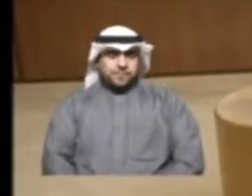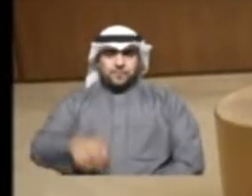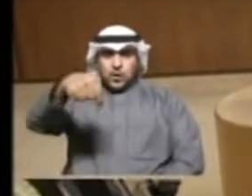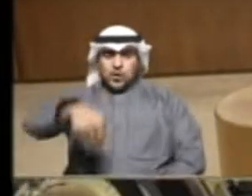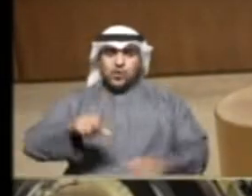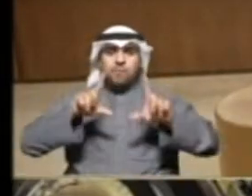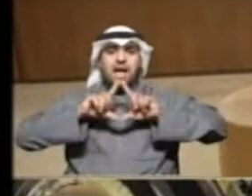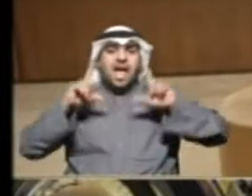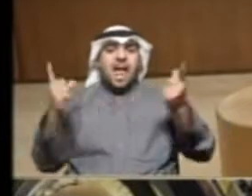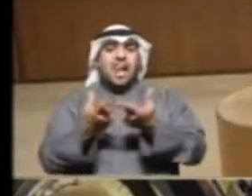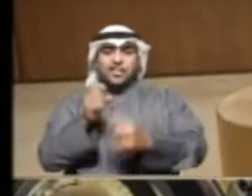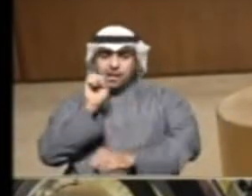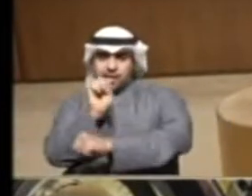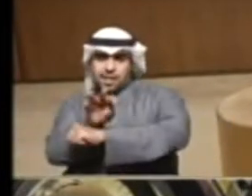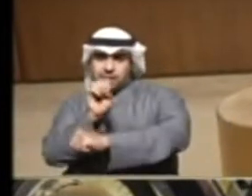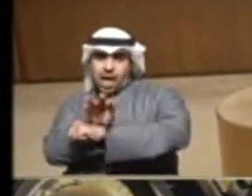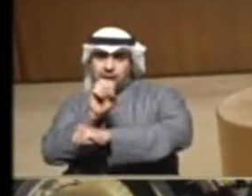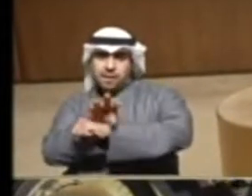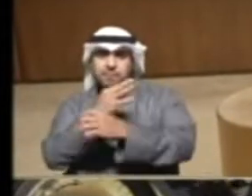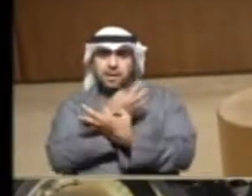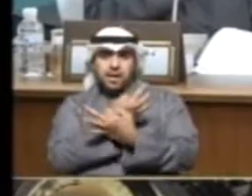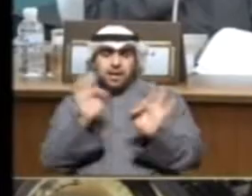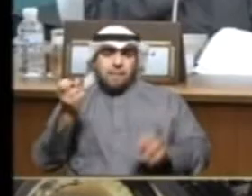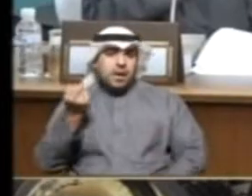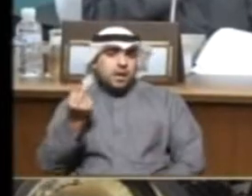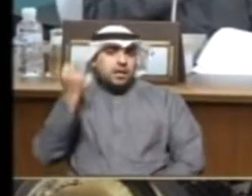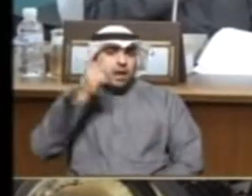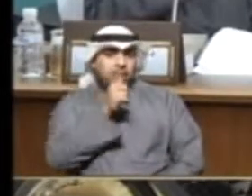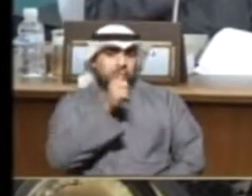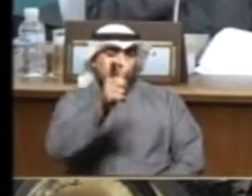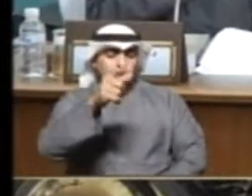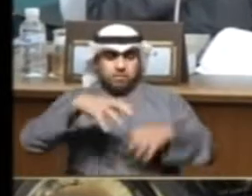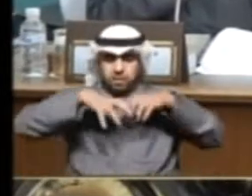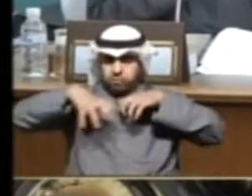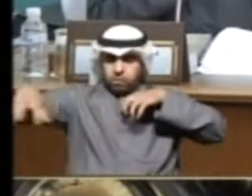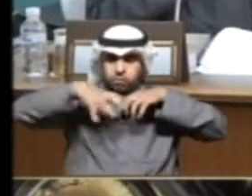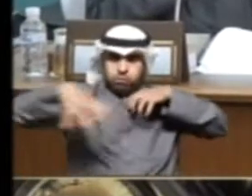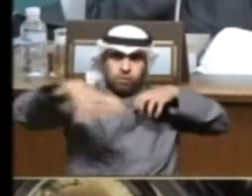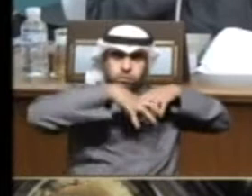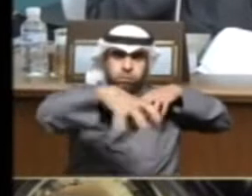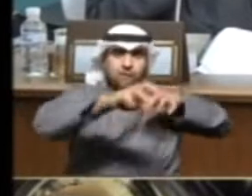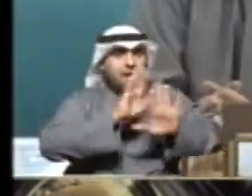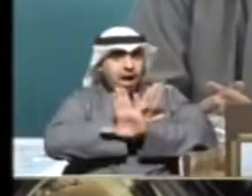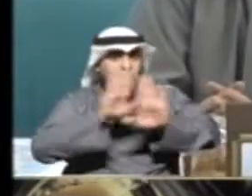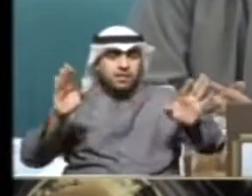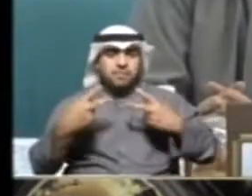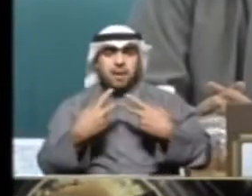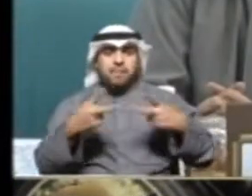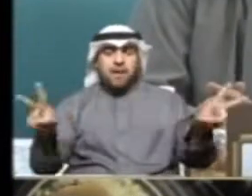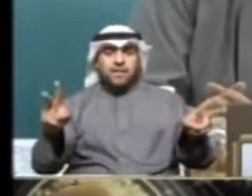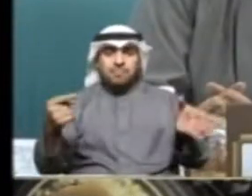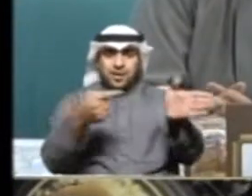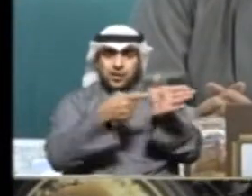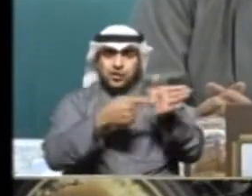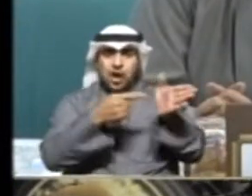ناقشت اللجنة التعليمية البرلمانية بعض المقترحات النيابية، أبرزها فتح فروع للجامعات والكليات وتوفير رعاية صباحية ومسائية